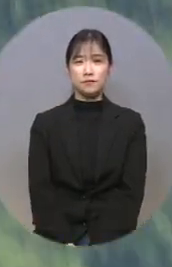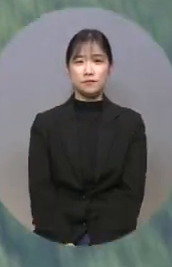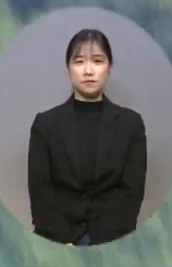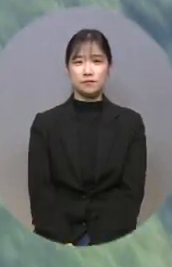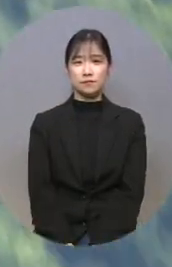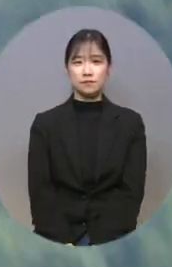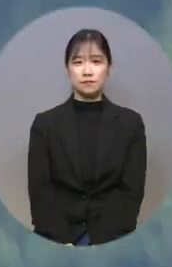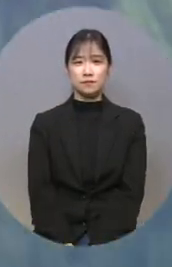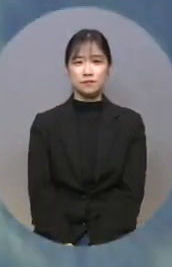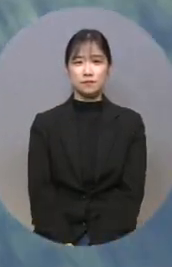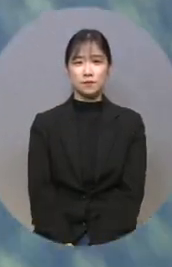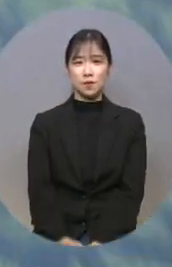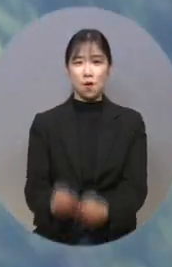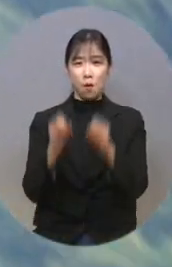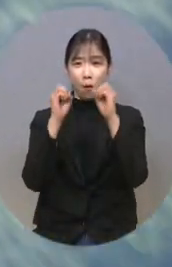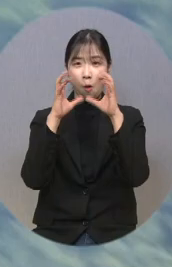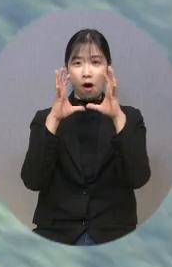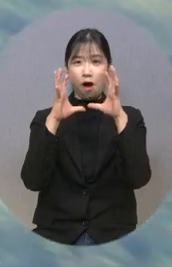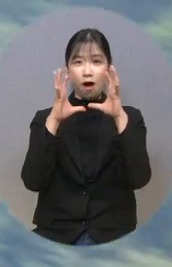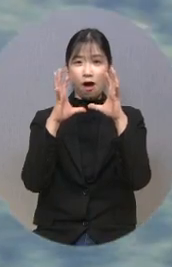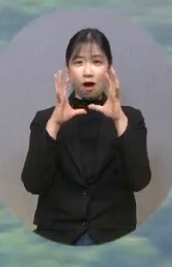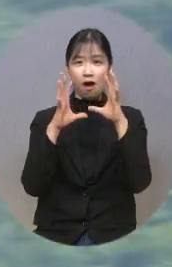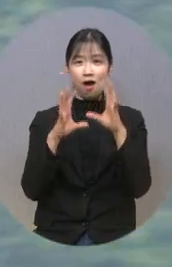아, 와. 와.